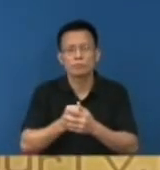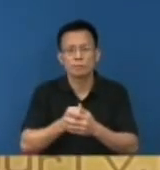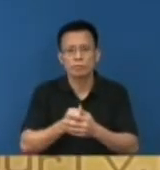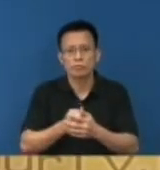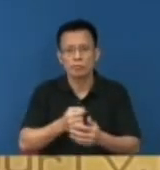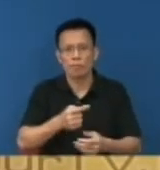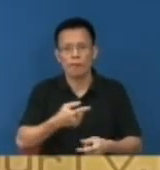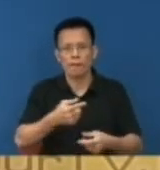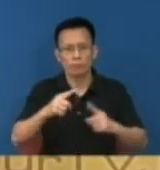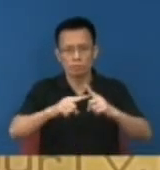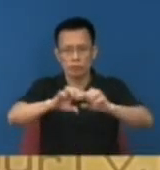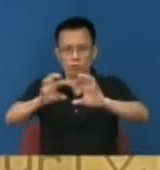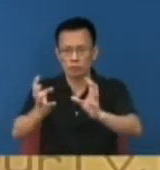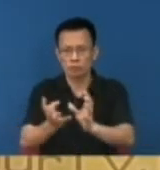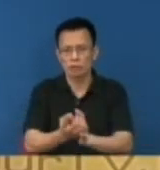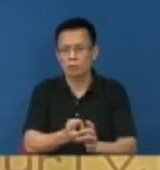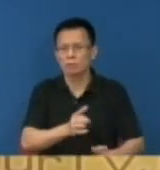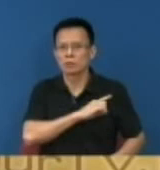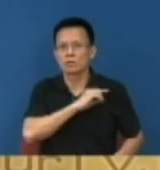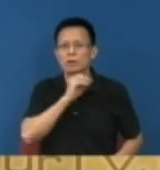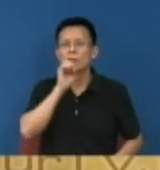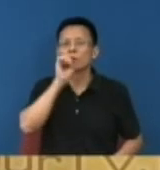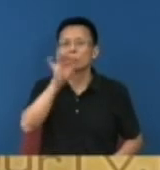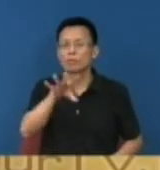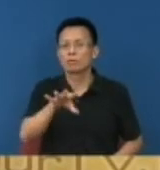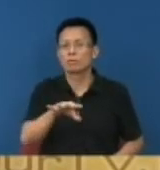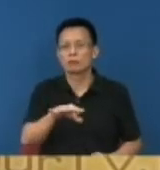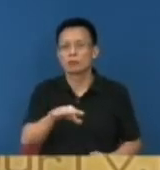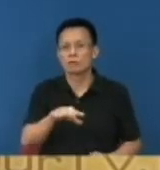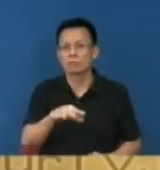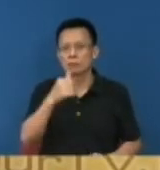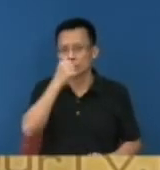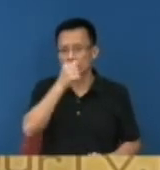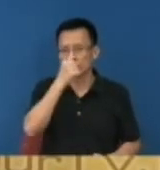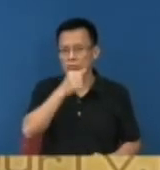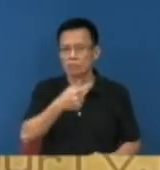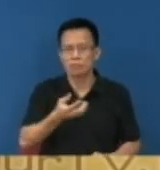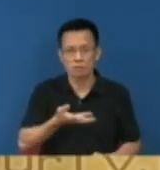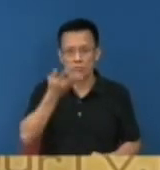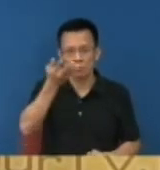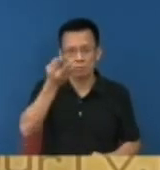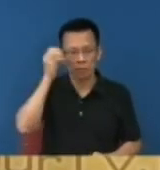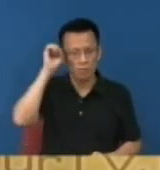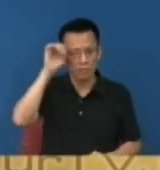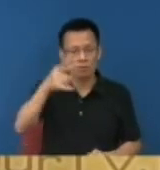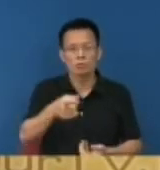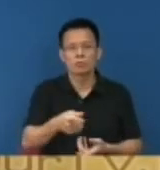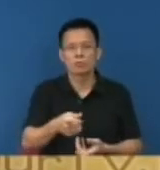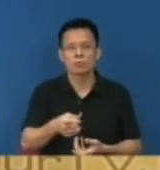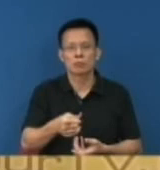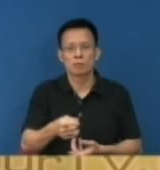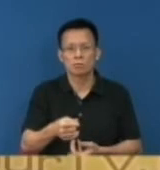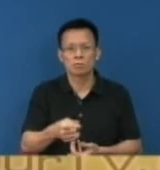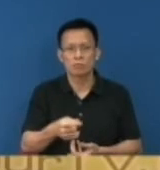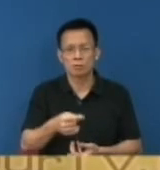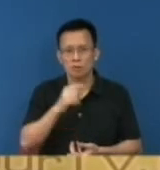誇喺立法會嘅提出的議案裏面，其實他